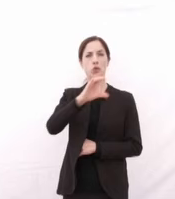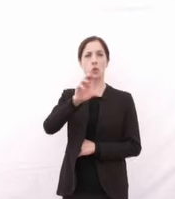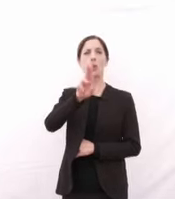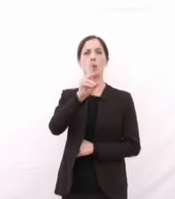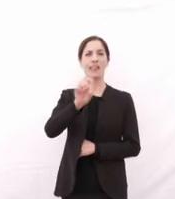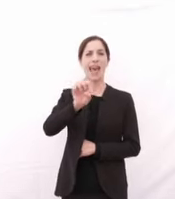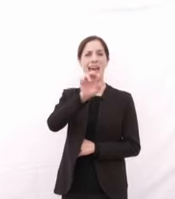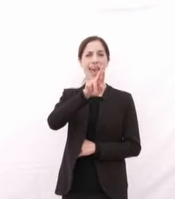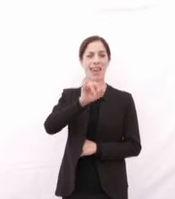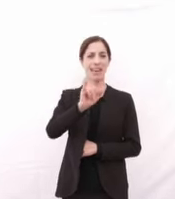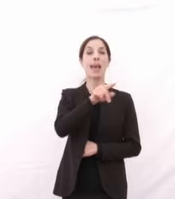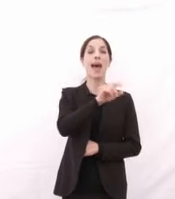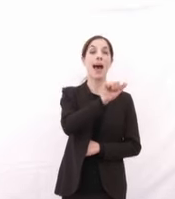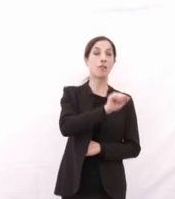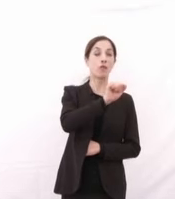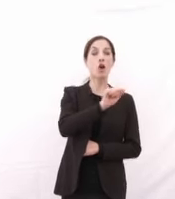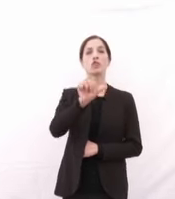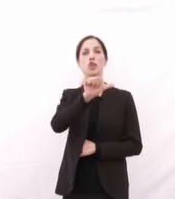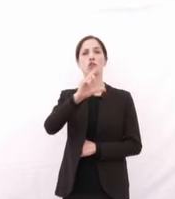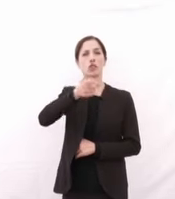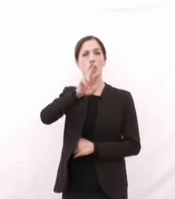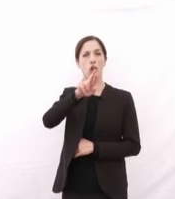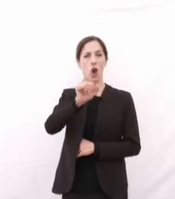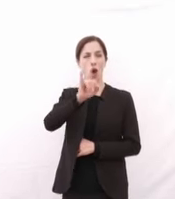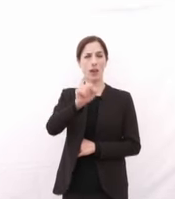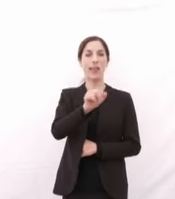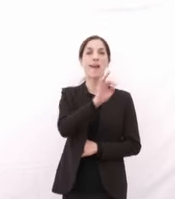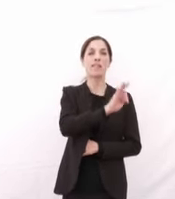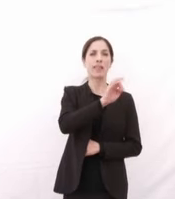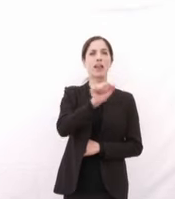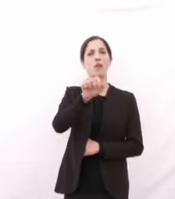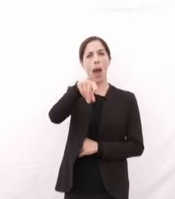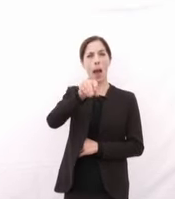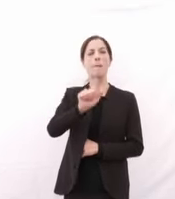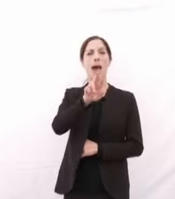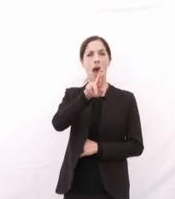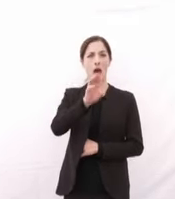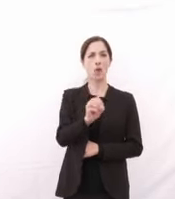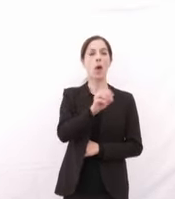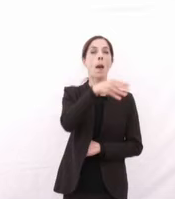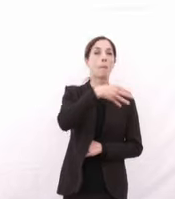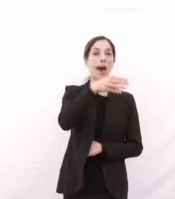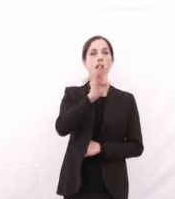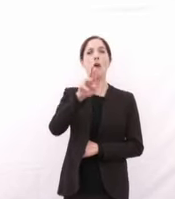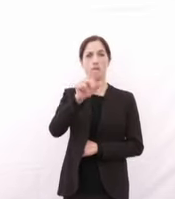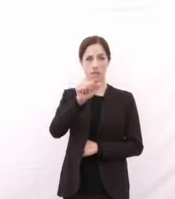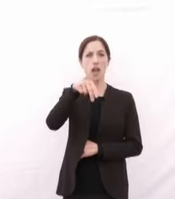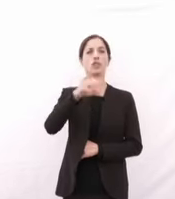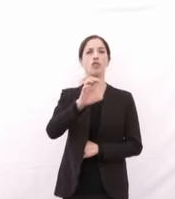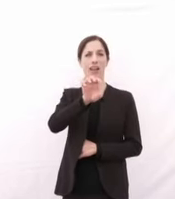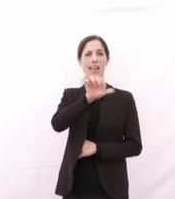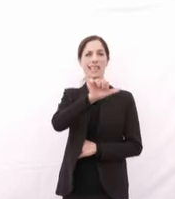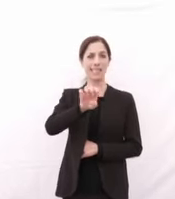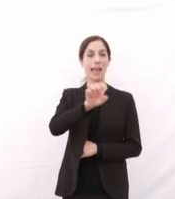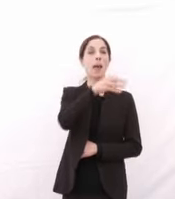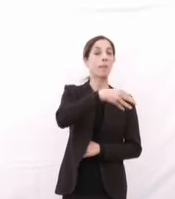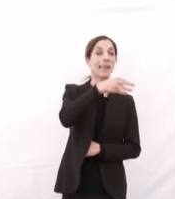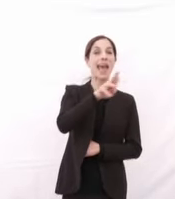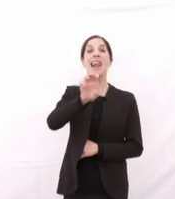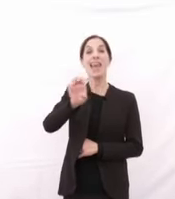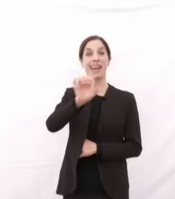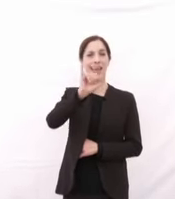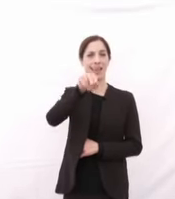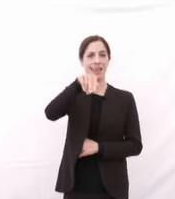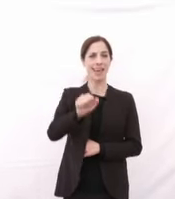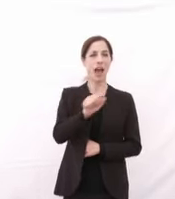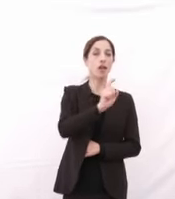Alfonso Sgroi. Filadelfo Aparo. Mario Francese. Michele Reina.